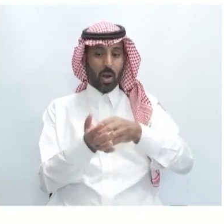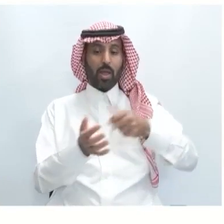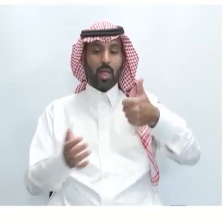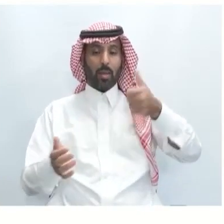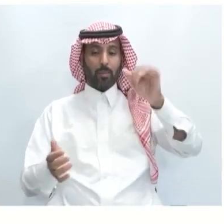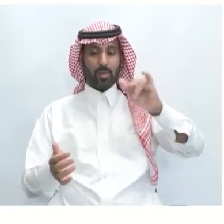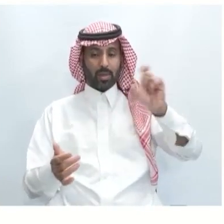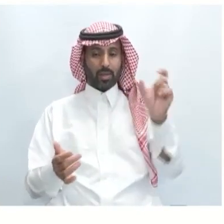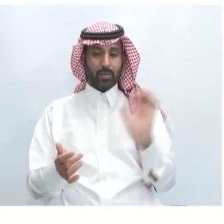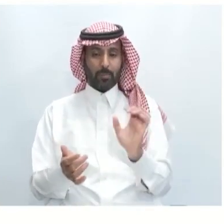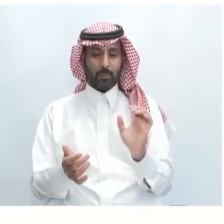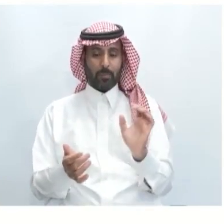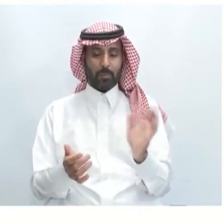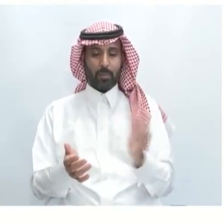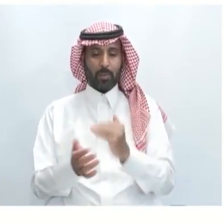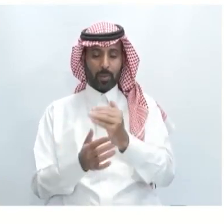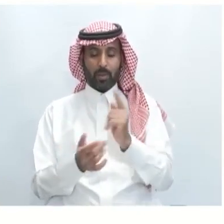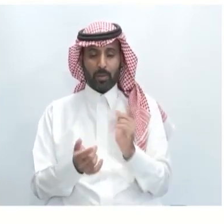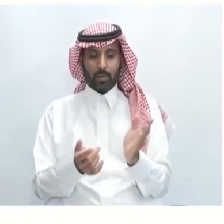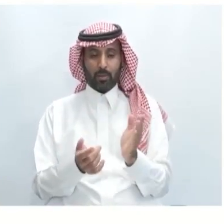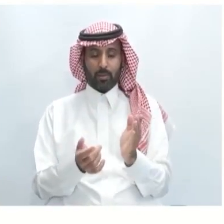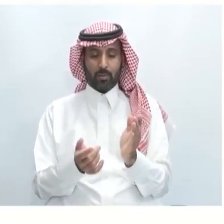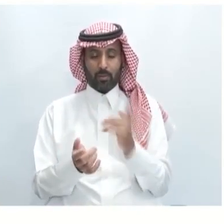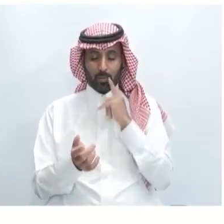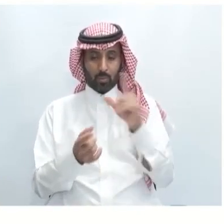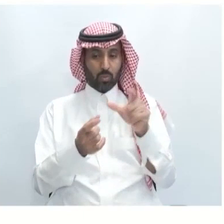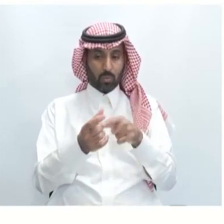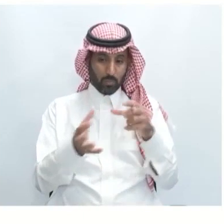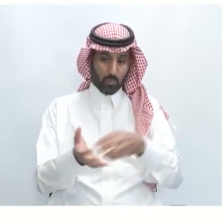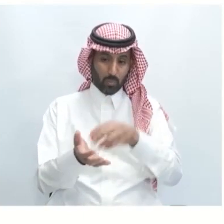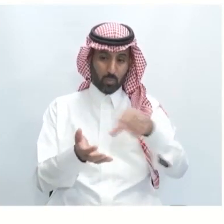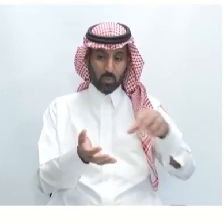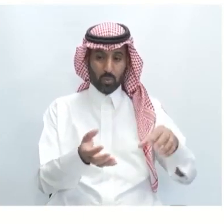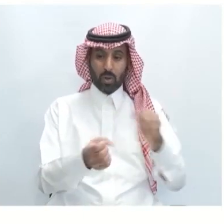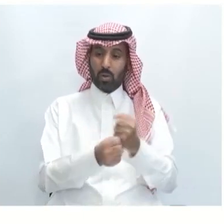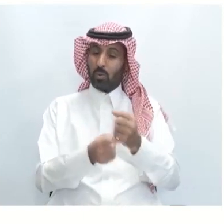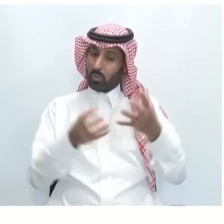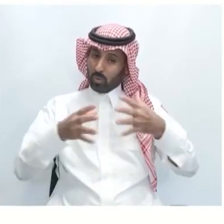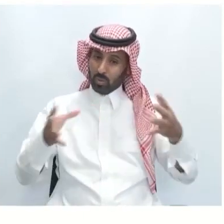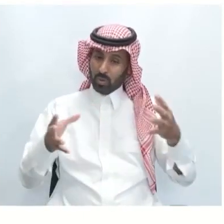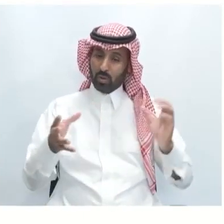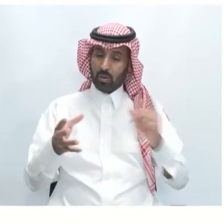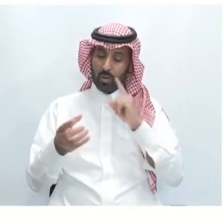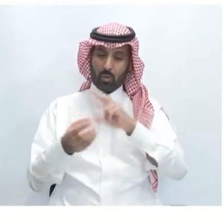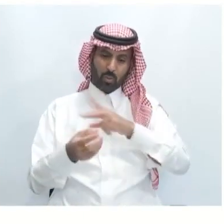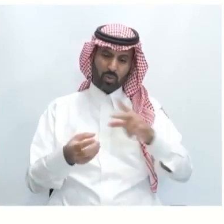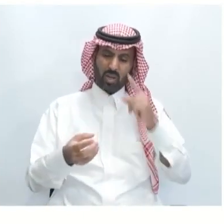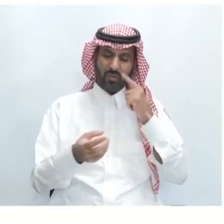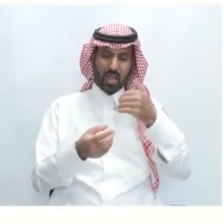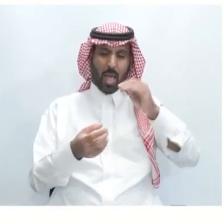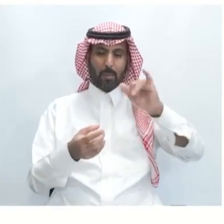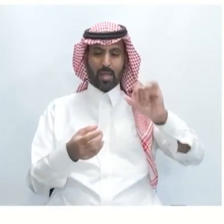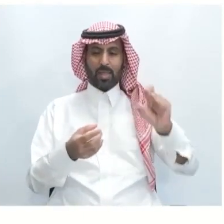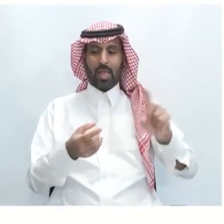مجموعه امين اذا توجد مجموعات وظيفيه كثيره ومختلفه في الاحماض